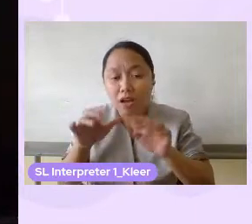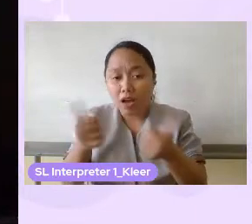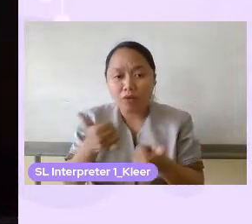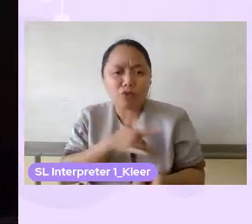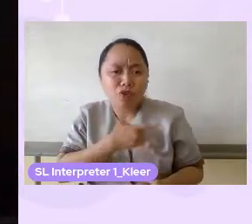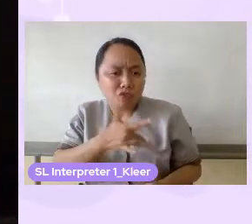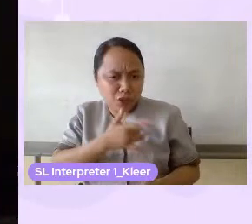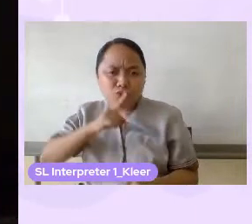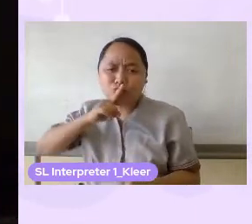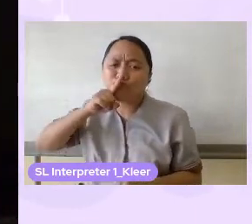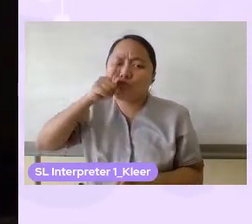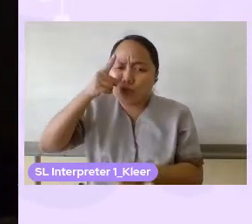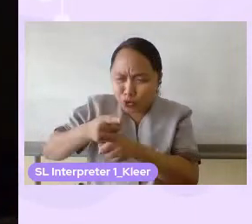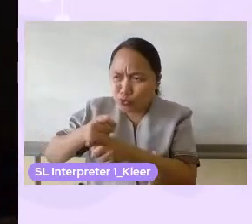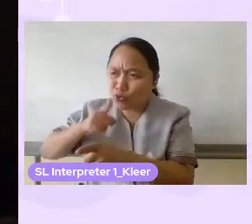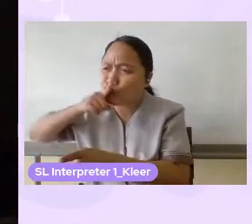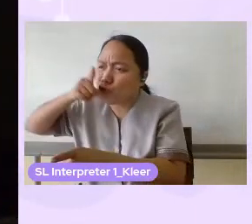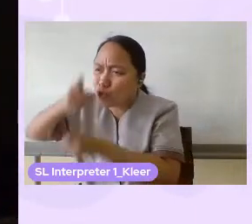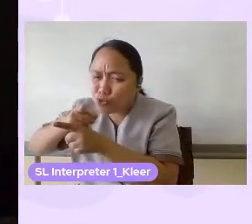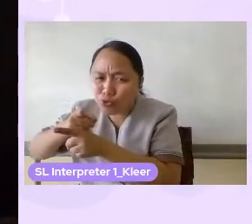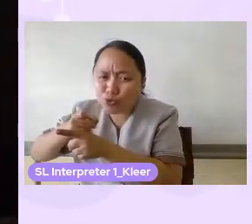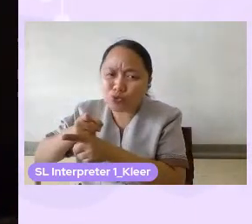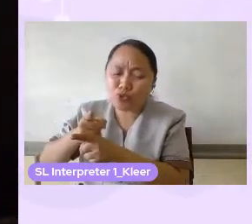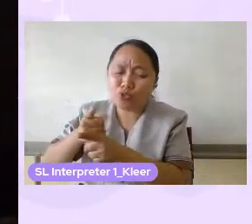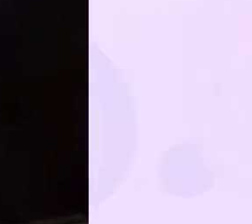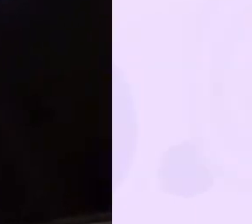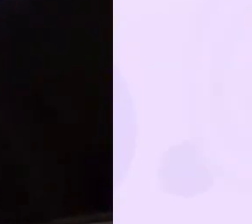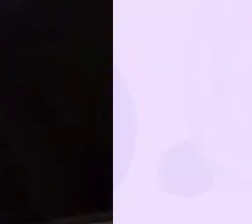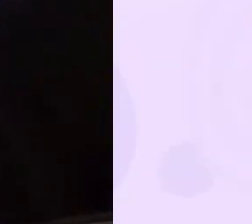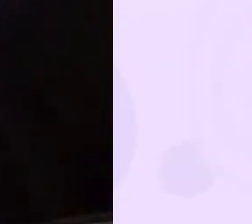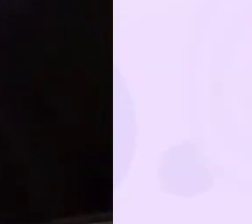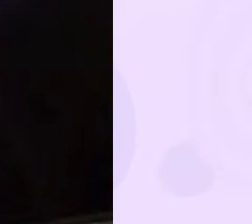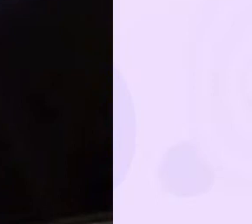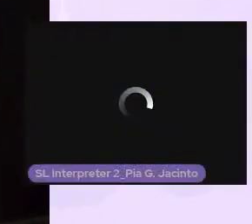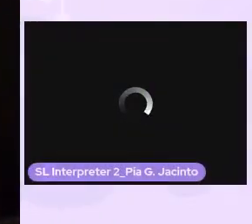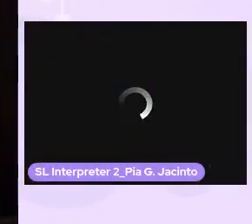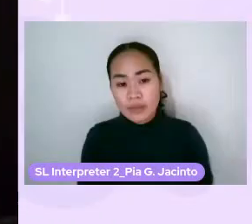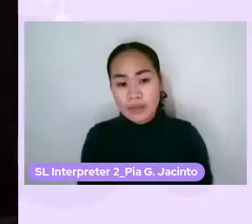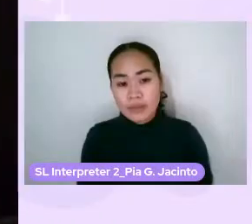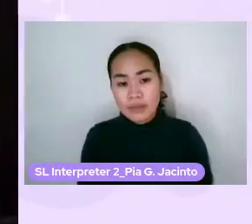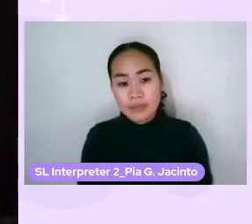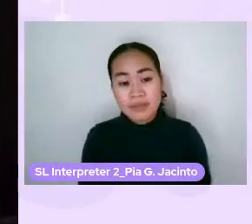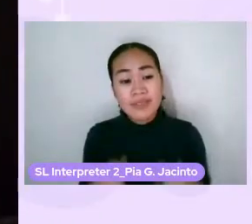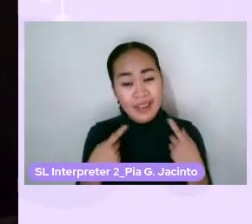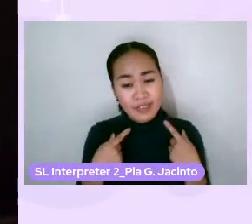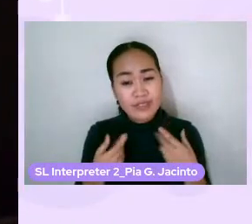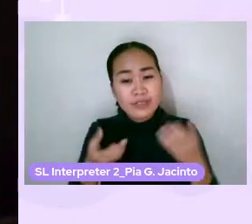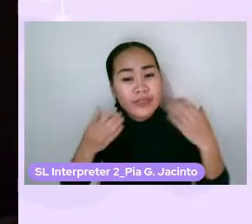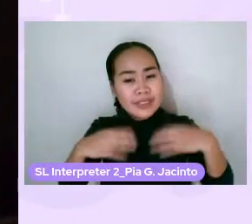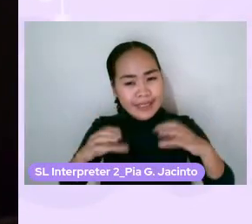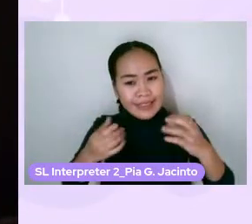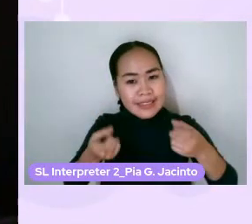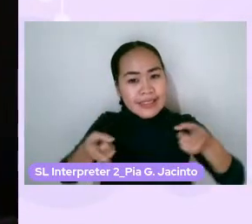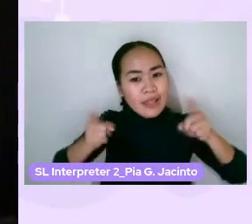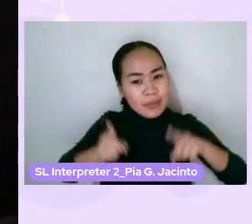ng ating mga kapatid, especially mga kababaihan, na merong change, no, sa